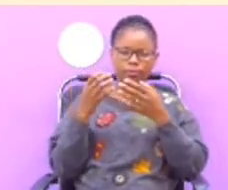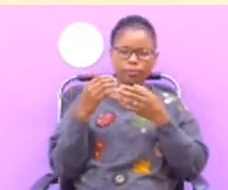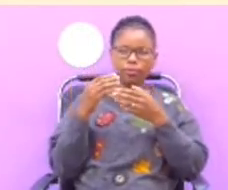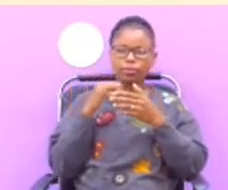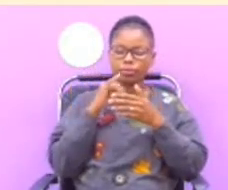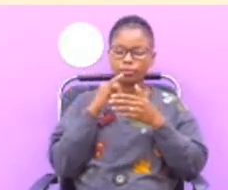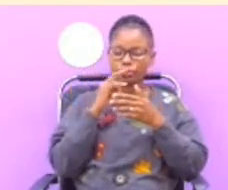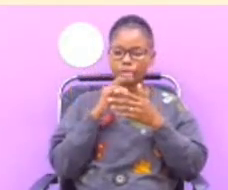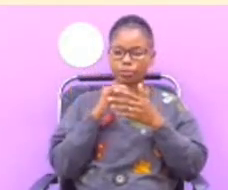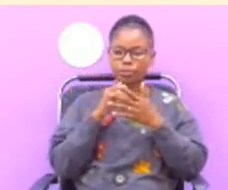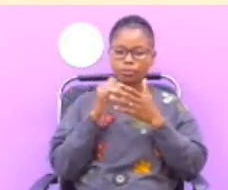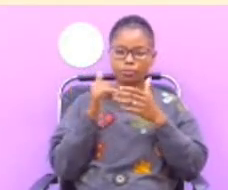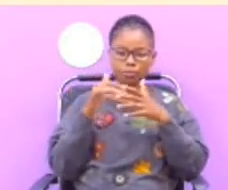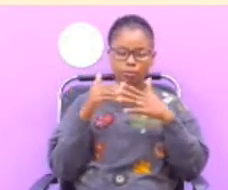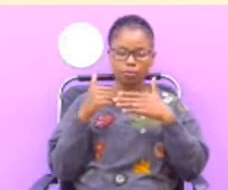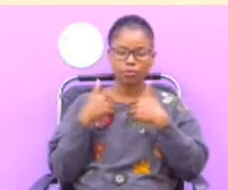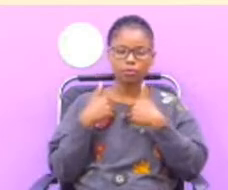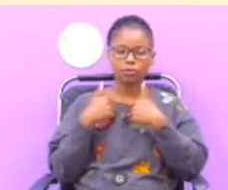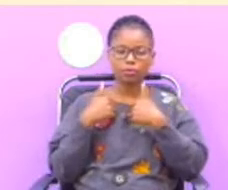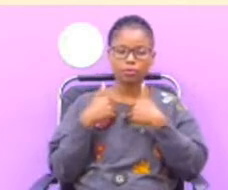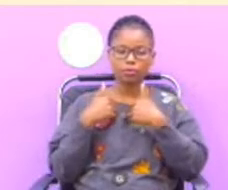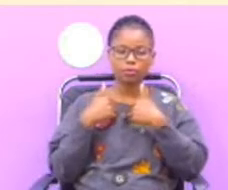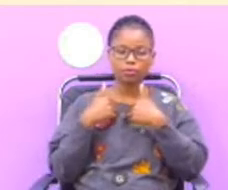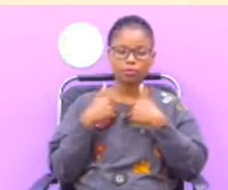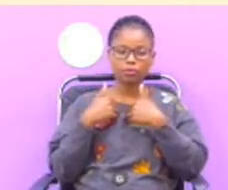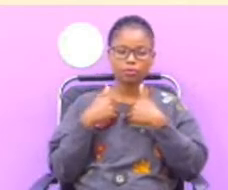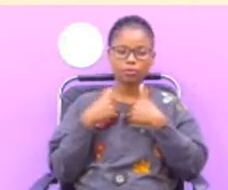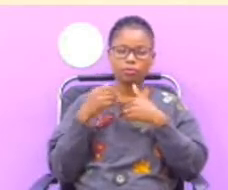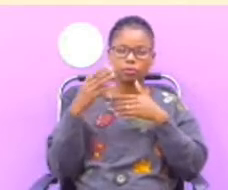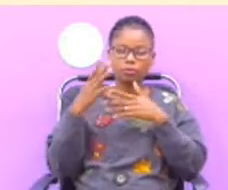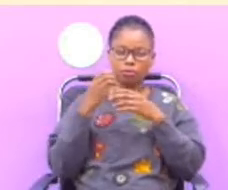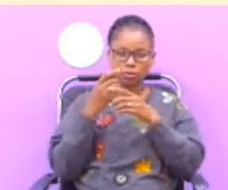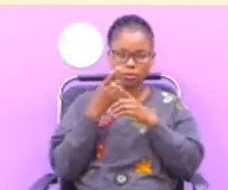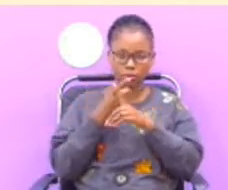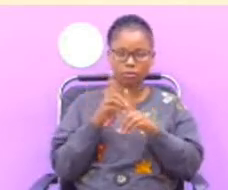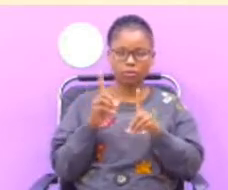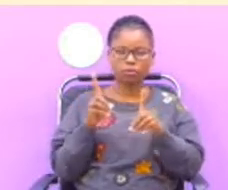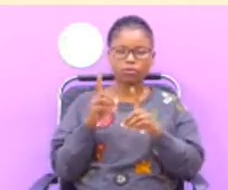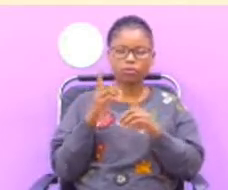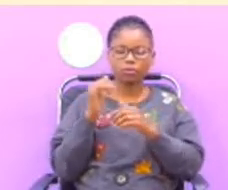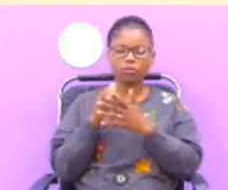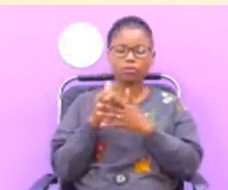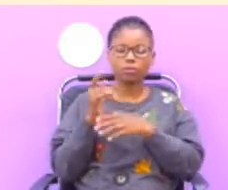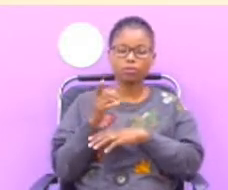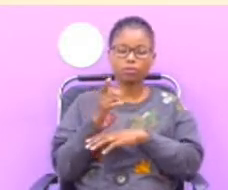nĩ Ngai. Mwathani arokuohora mũthenya ũcio